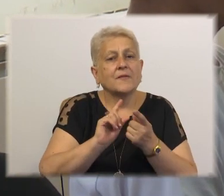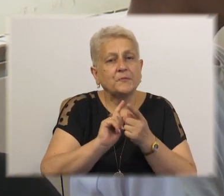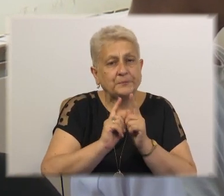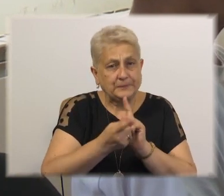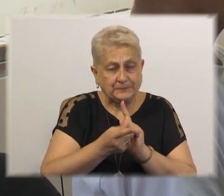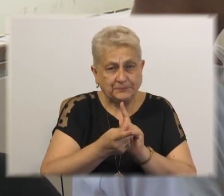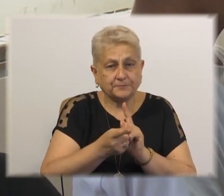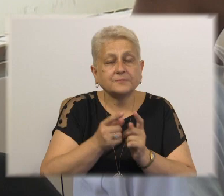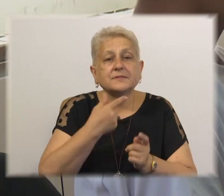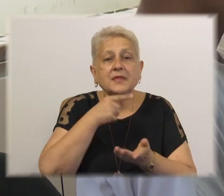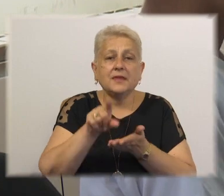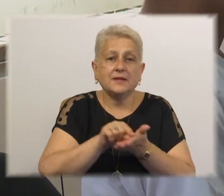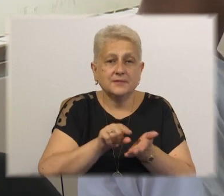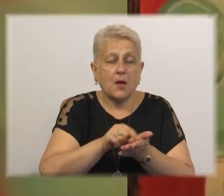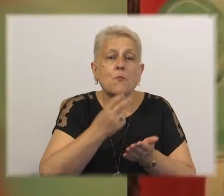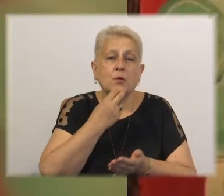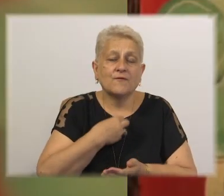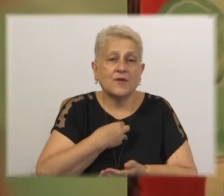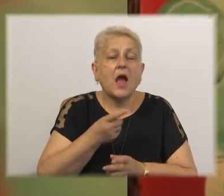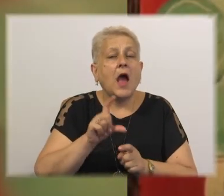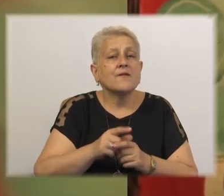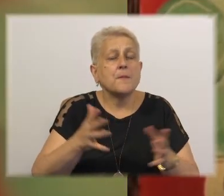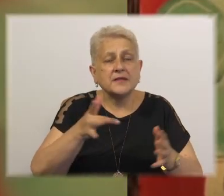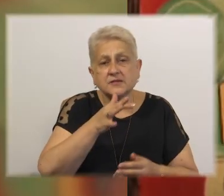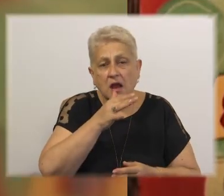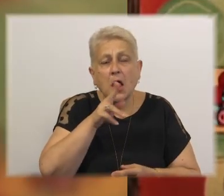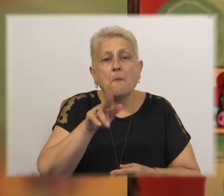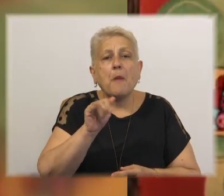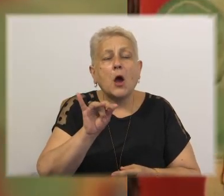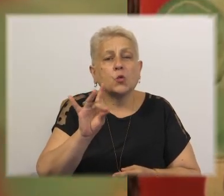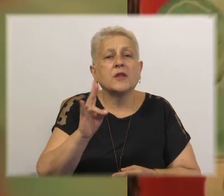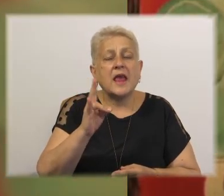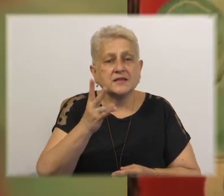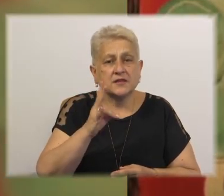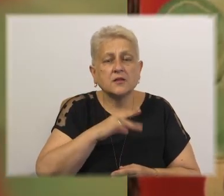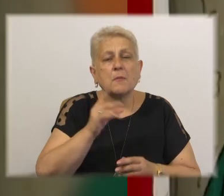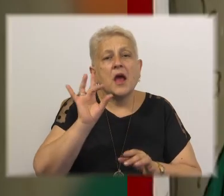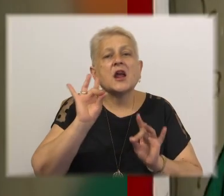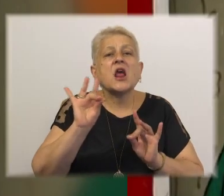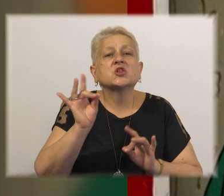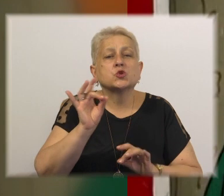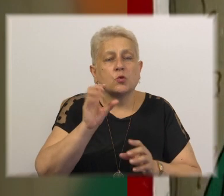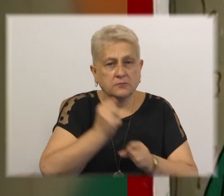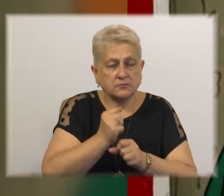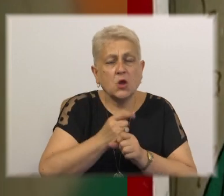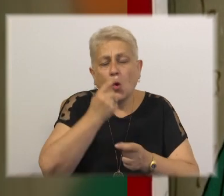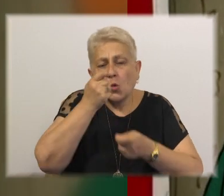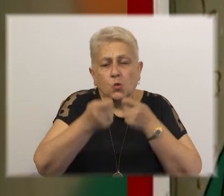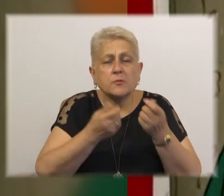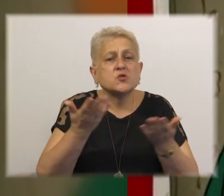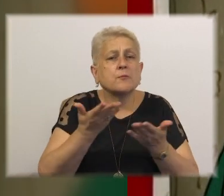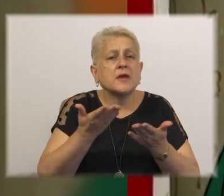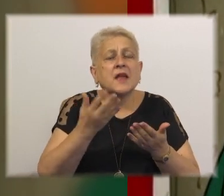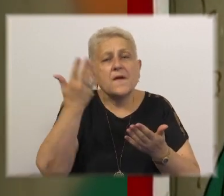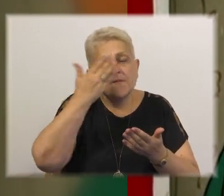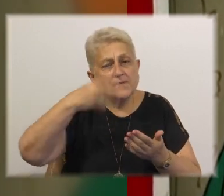եւ ձայնագրել մուլտֆիլմերը։ Ավելի մեծ տարիքում Պարյուր Ներսիսյանը որոշեց ռեժիսոր դառնալ։ Նա ուսումնասիրել է, թե ինչպես